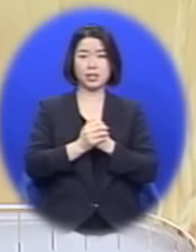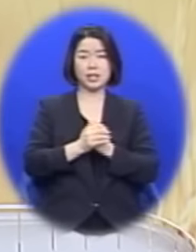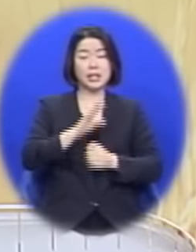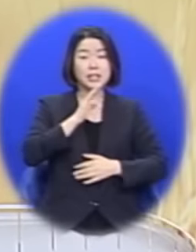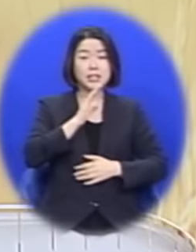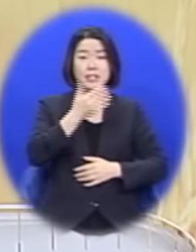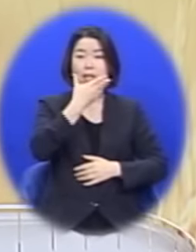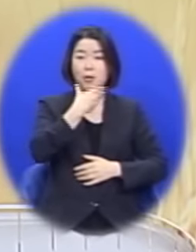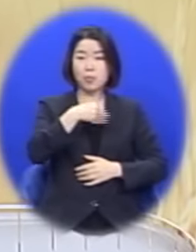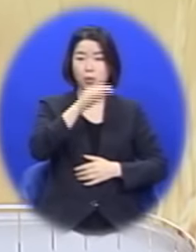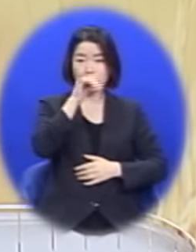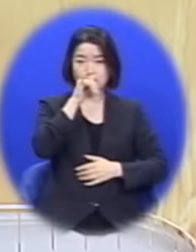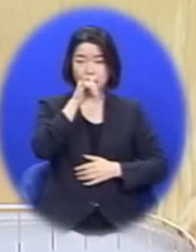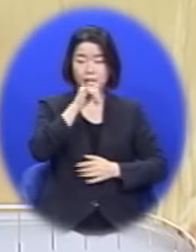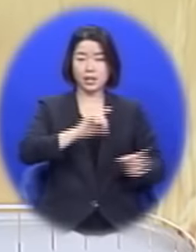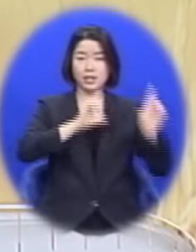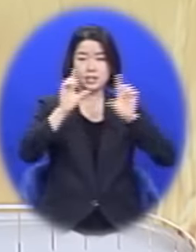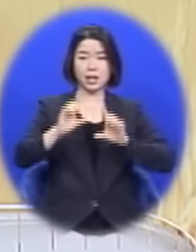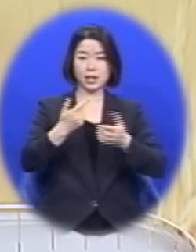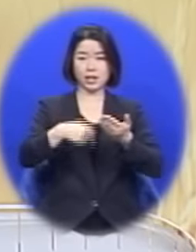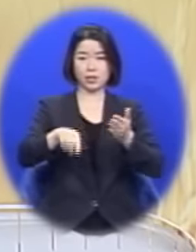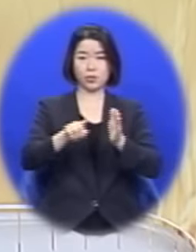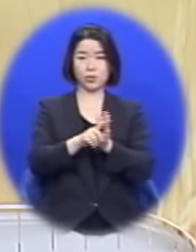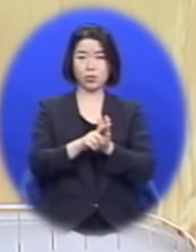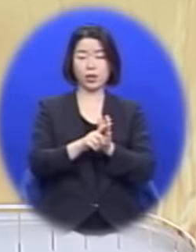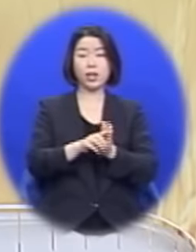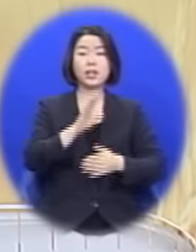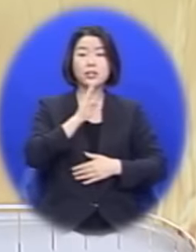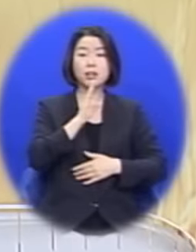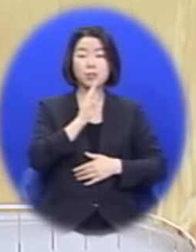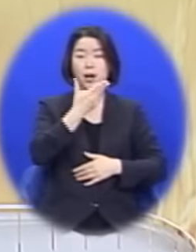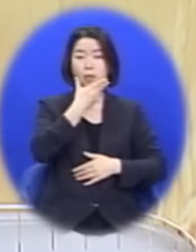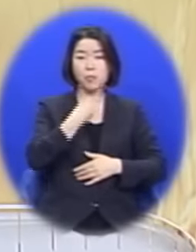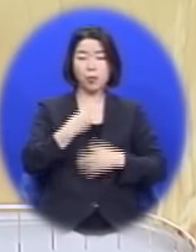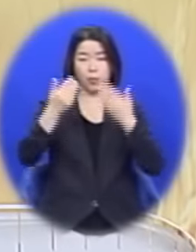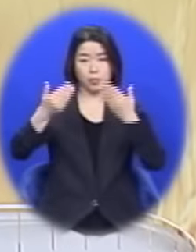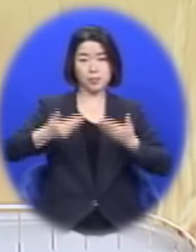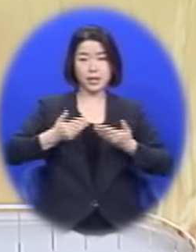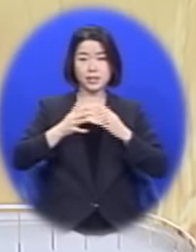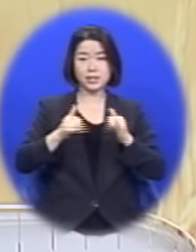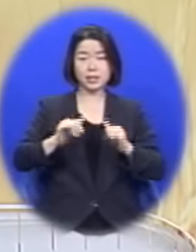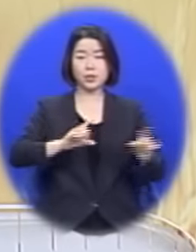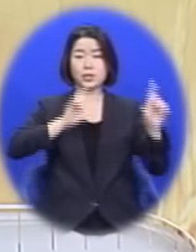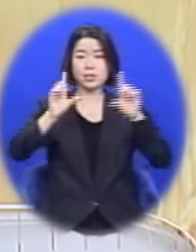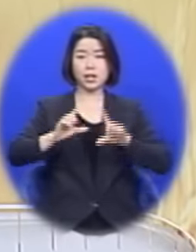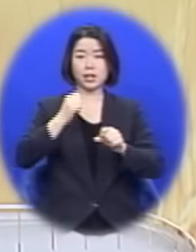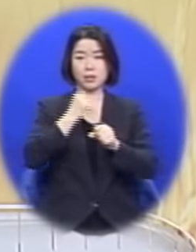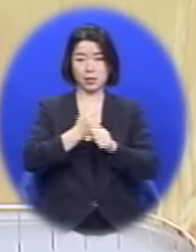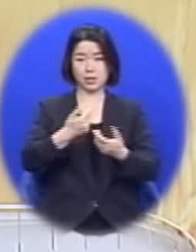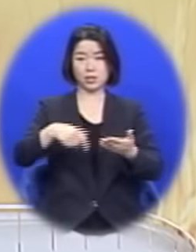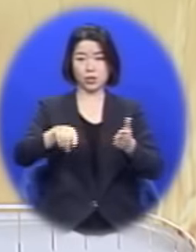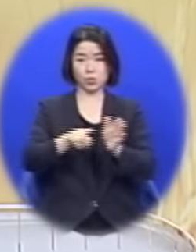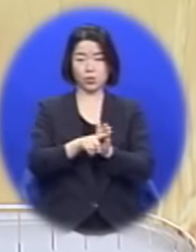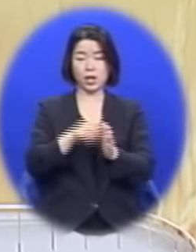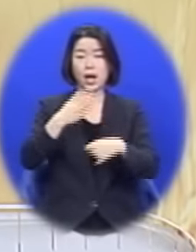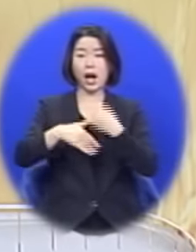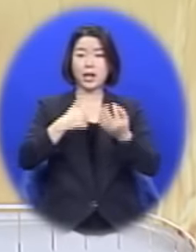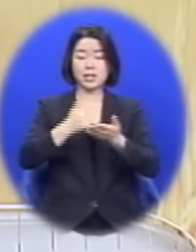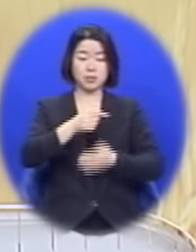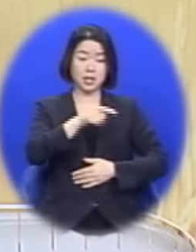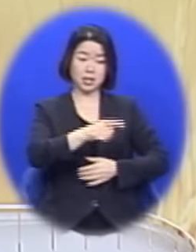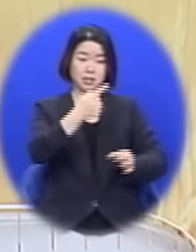진짜 복이 있게 살게 하시려고 정말 복 받은 자로 살게 하시려고 하나님이 이